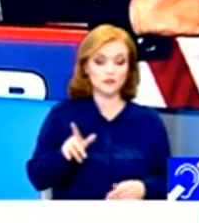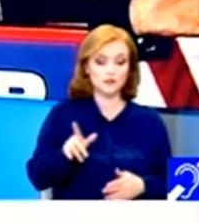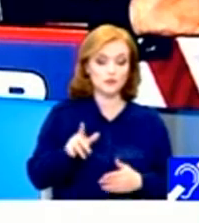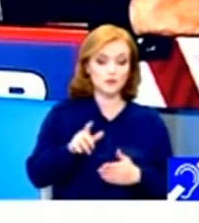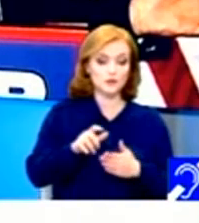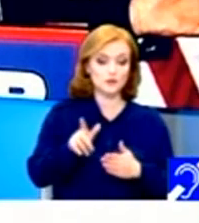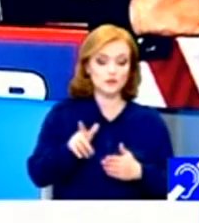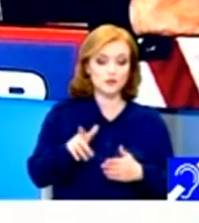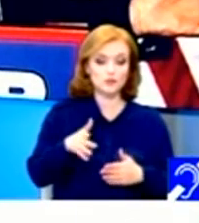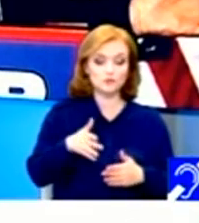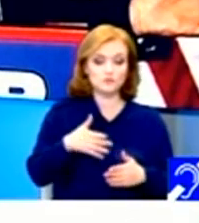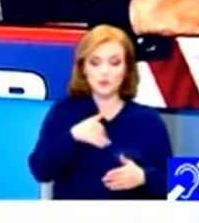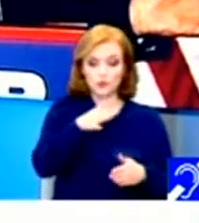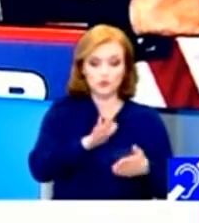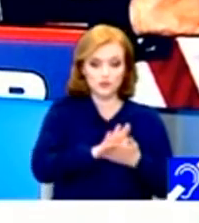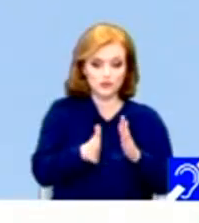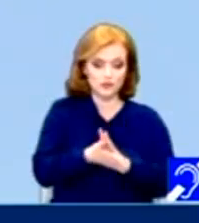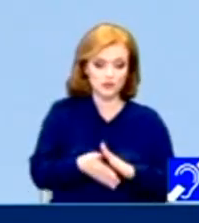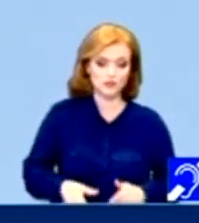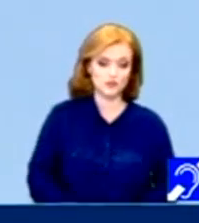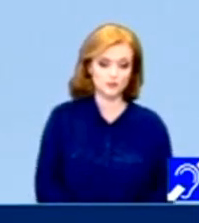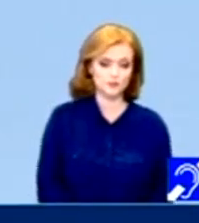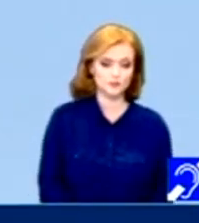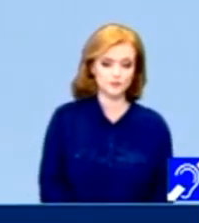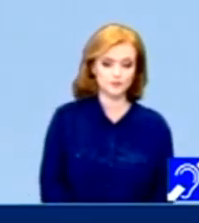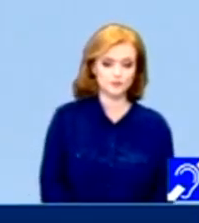motivul lipsei de legitimitate.